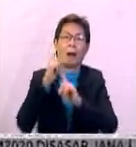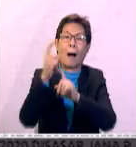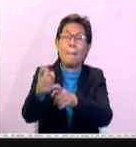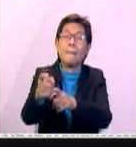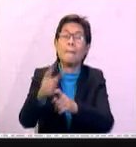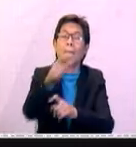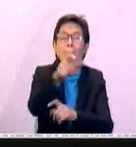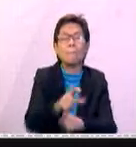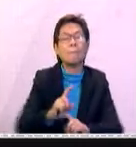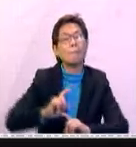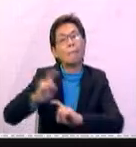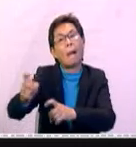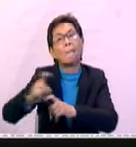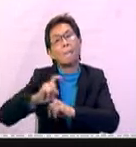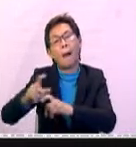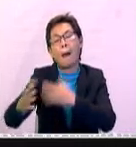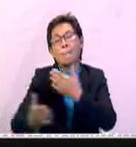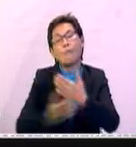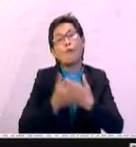pengguna.